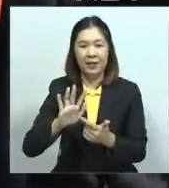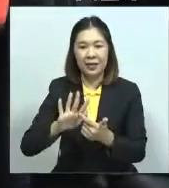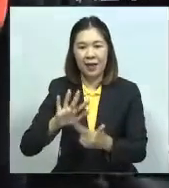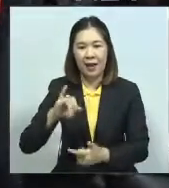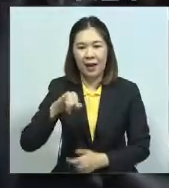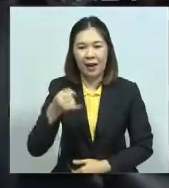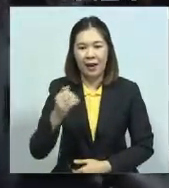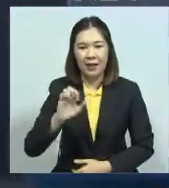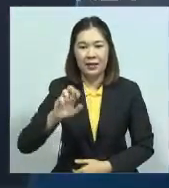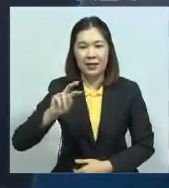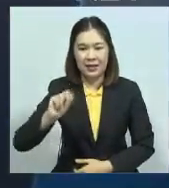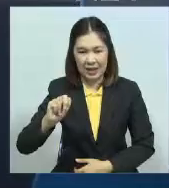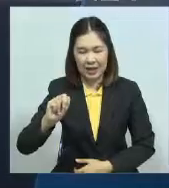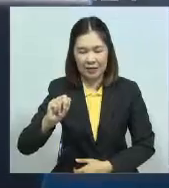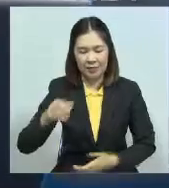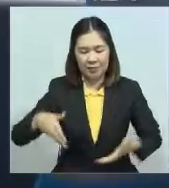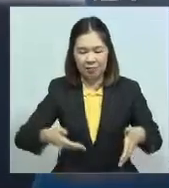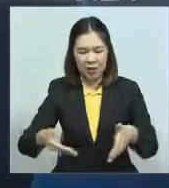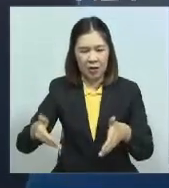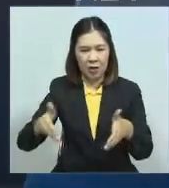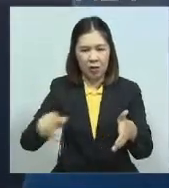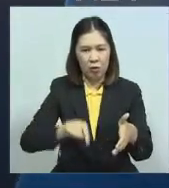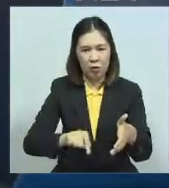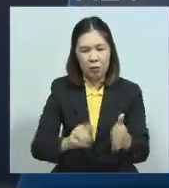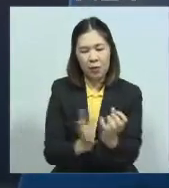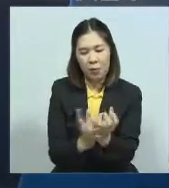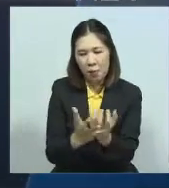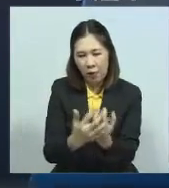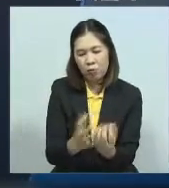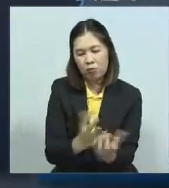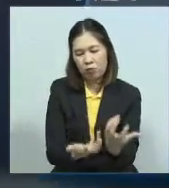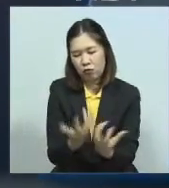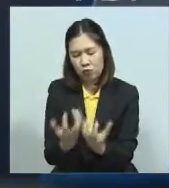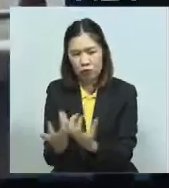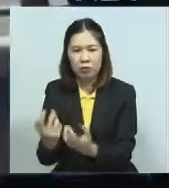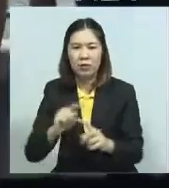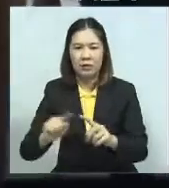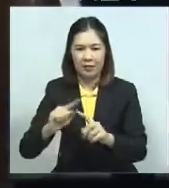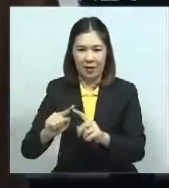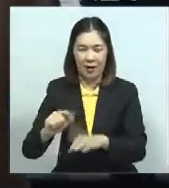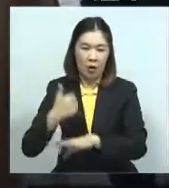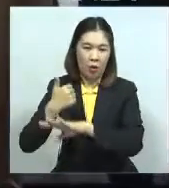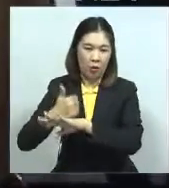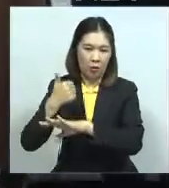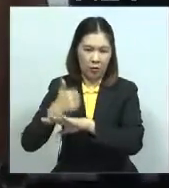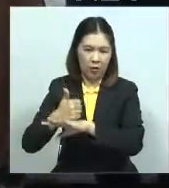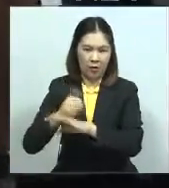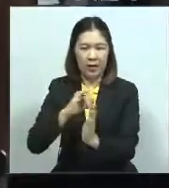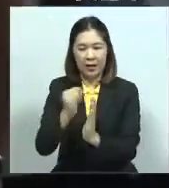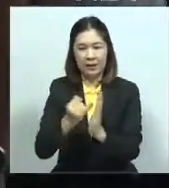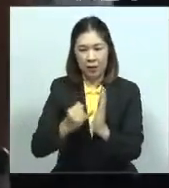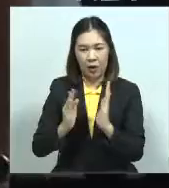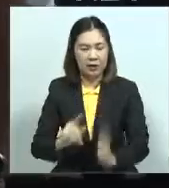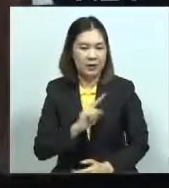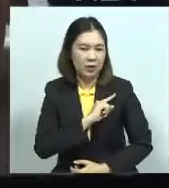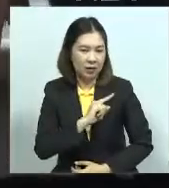ครที่เต็มไปด้วยผักตบชวาโดยที่คลองมหาชัยจากการสำรวจของทางผู้ว่าราชการจังหวัดรวมไปถึงเจ้าหน้าที่เมื่อวานนี้น